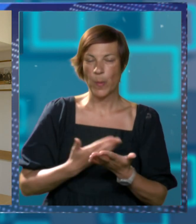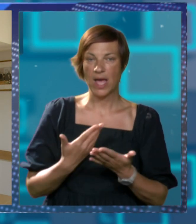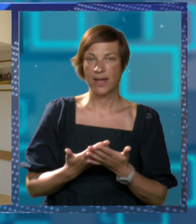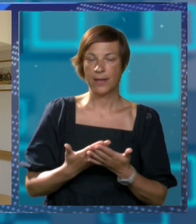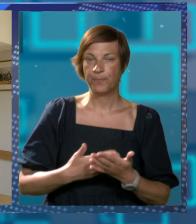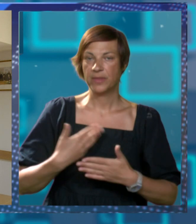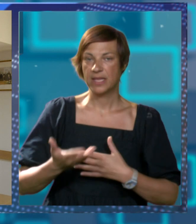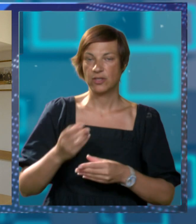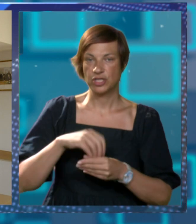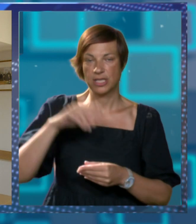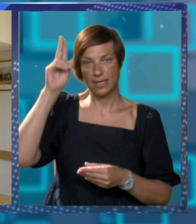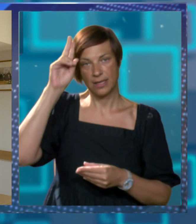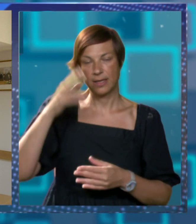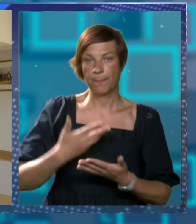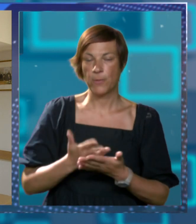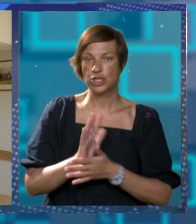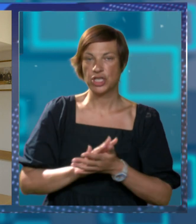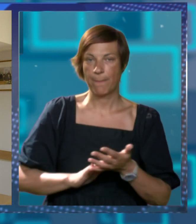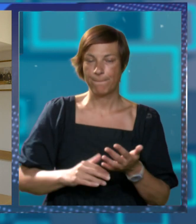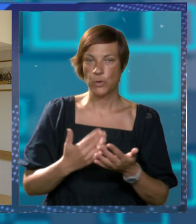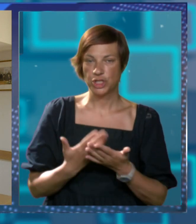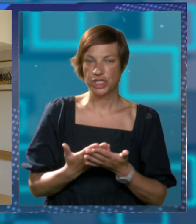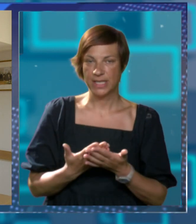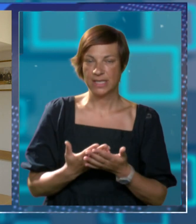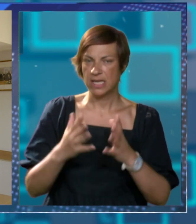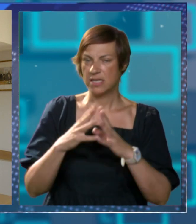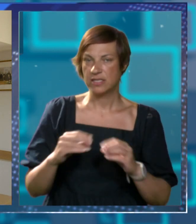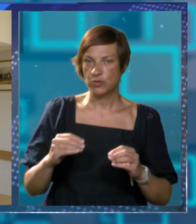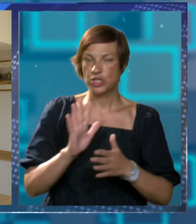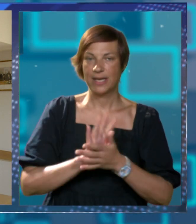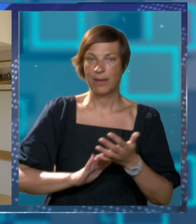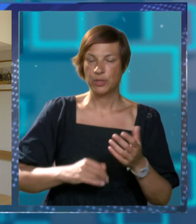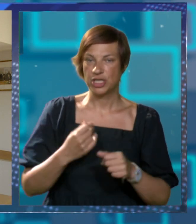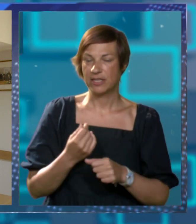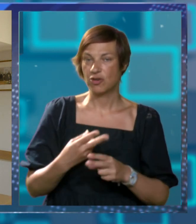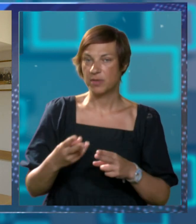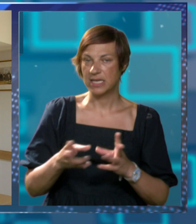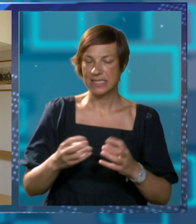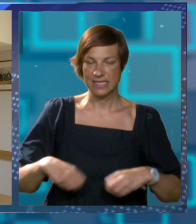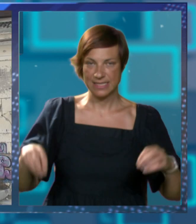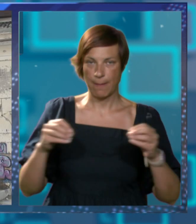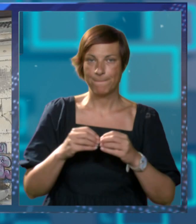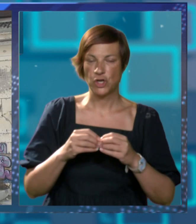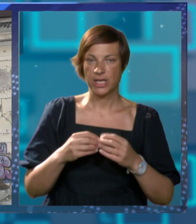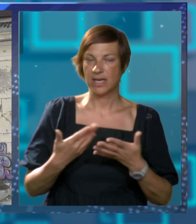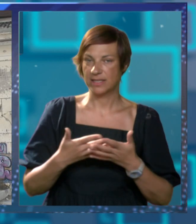plana, i nakon čega investitor može nesmetano krenuti sa rušenjem i početkom realizacije projekta Kupari. Otvaranje